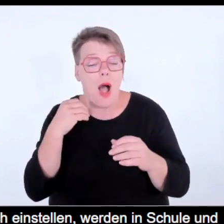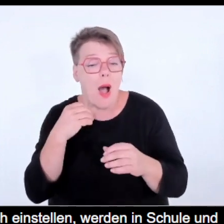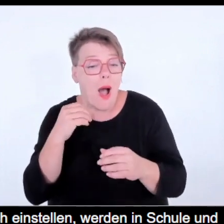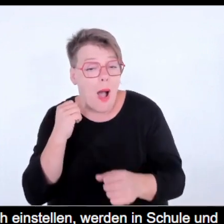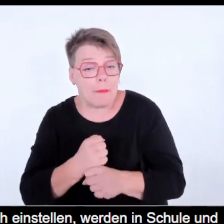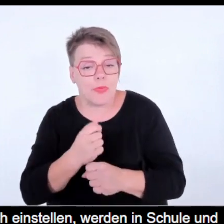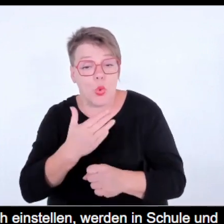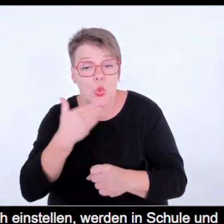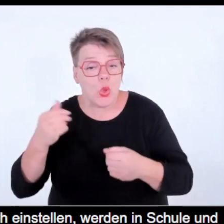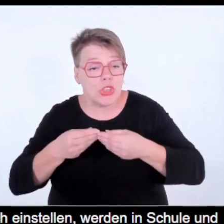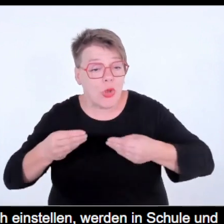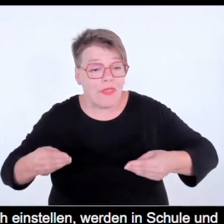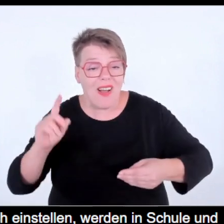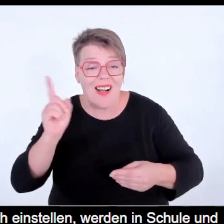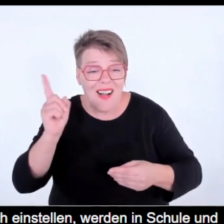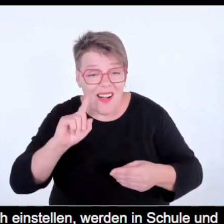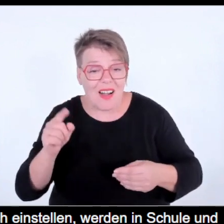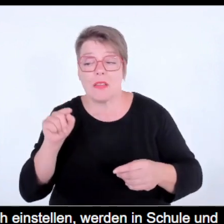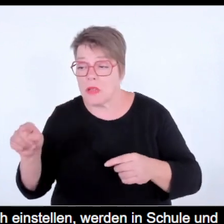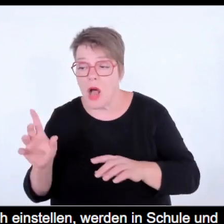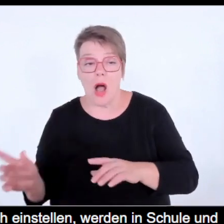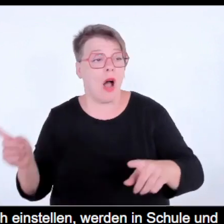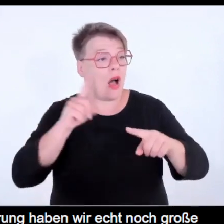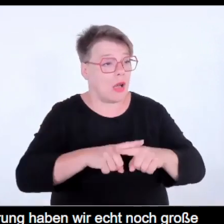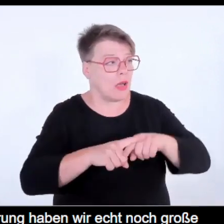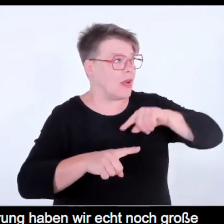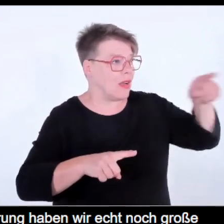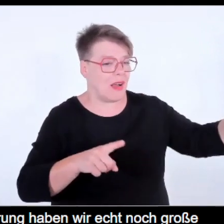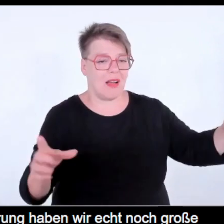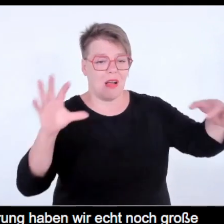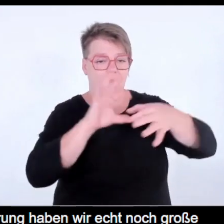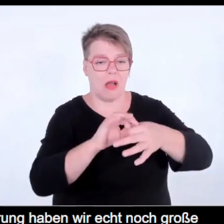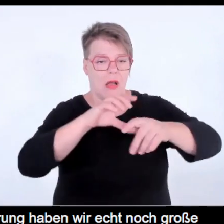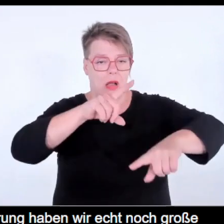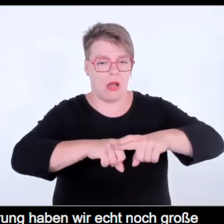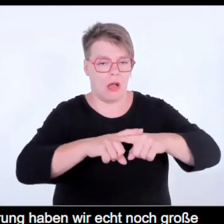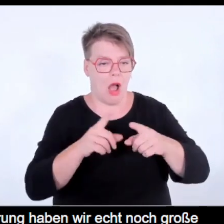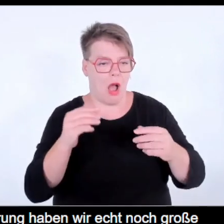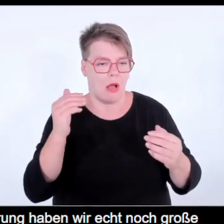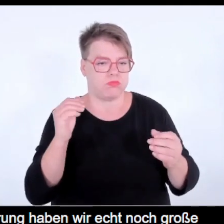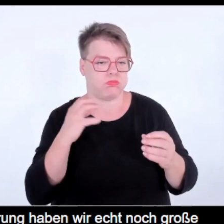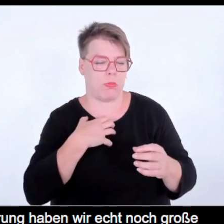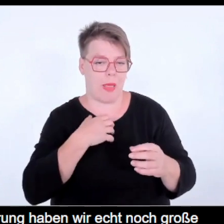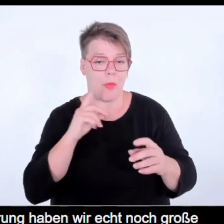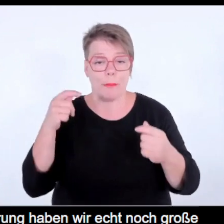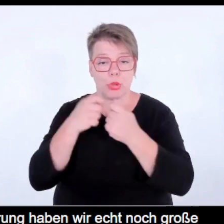und das dann zu ändern, umzuschreiben, anzupassen, abzugleichen, das ist in der Regel,